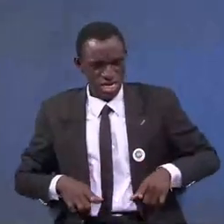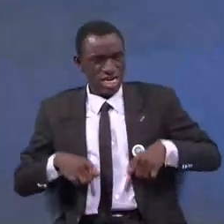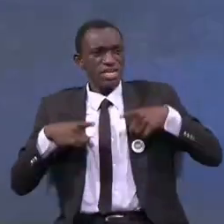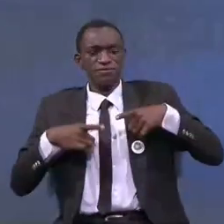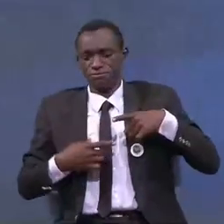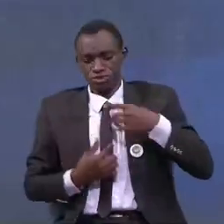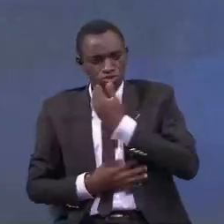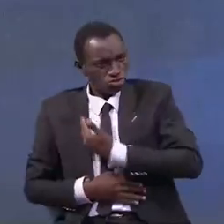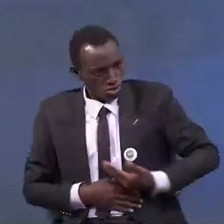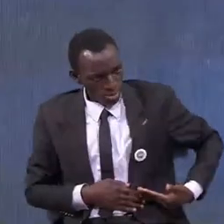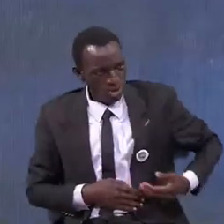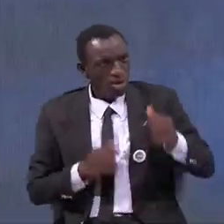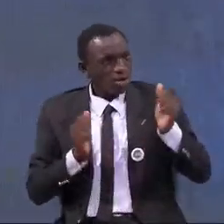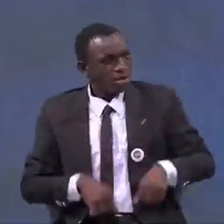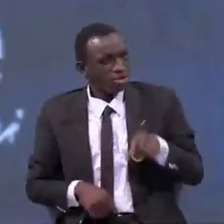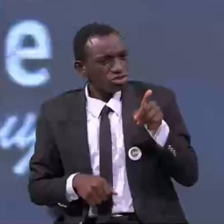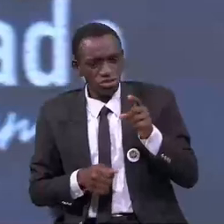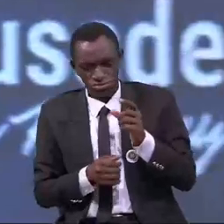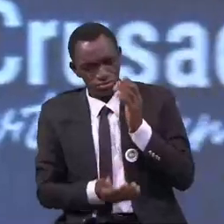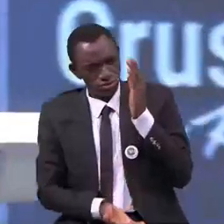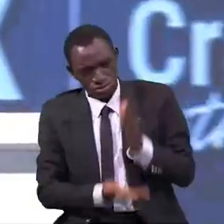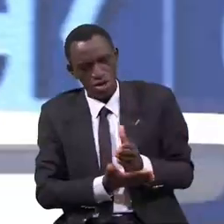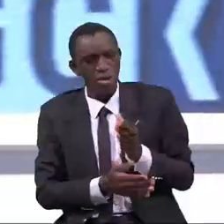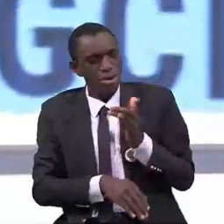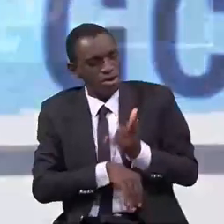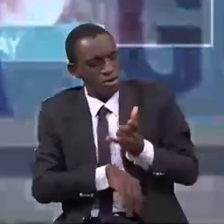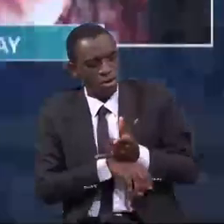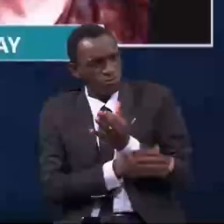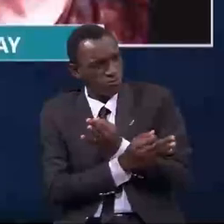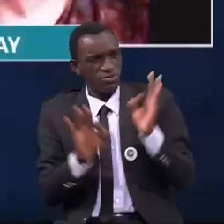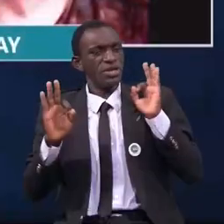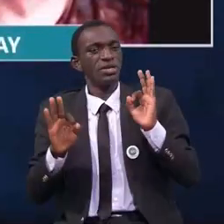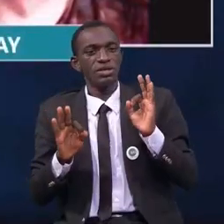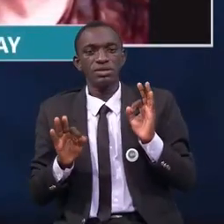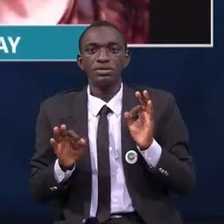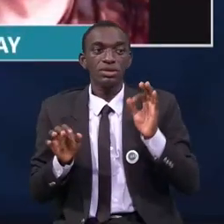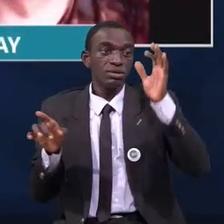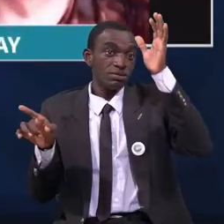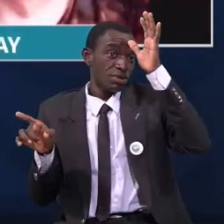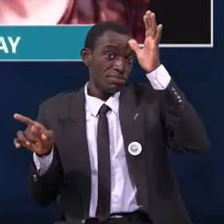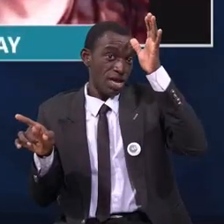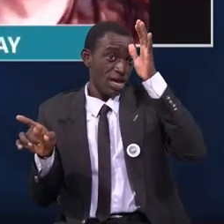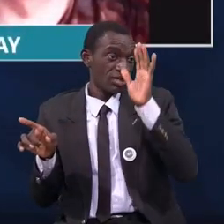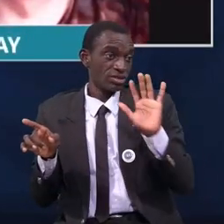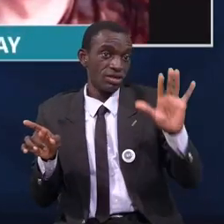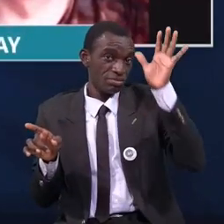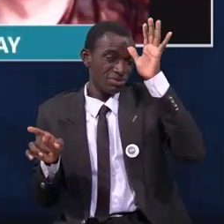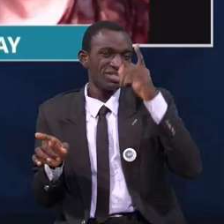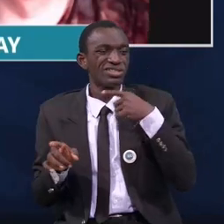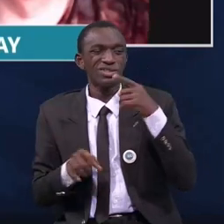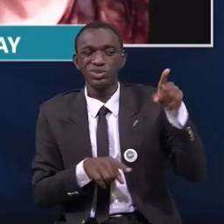sobriété pe être affranchi de l'Alco papa dit tu ne peux